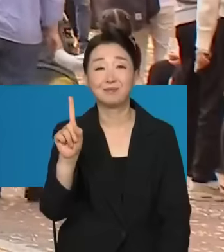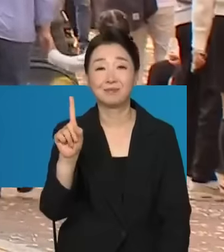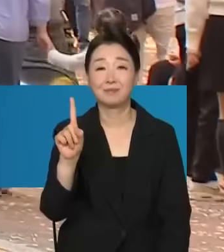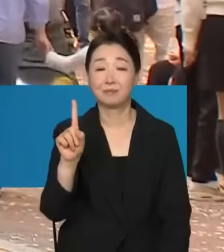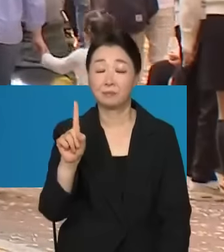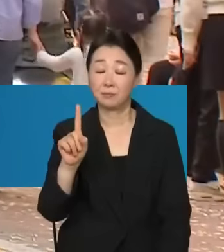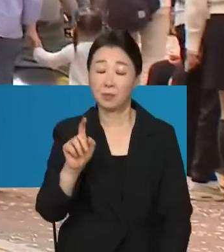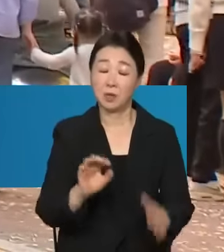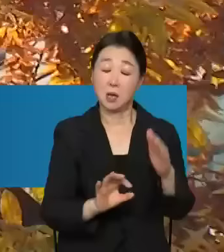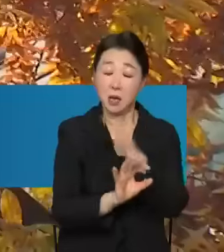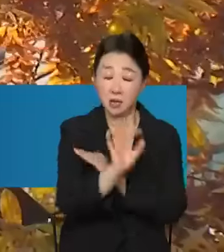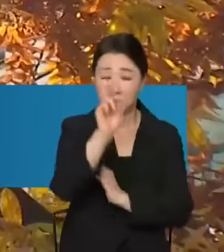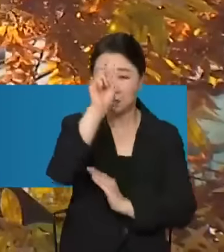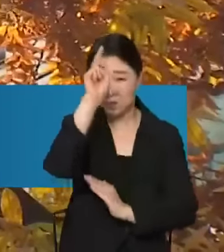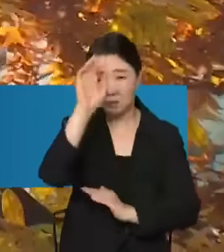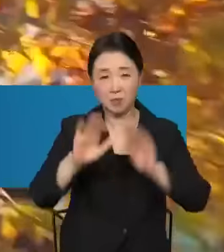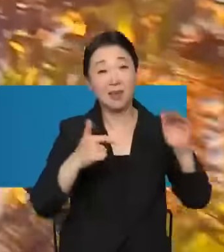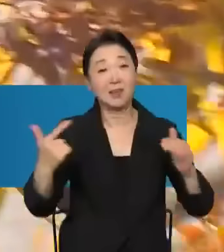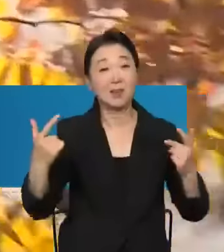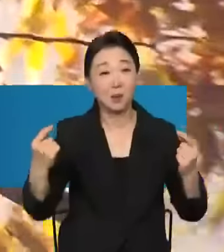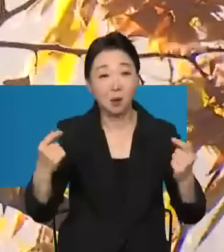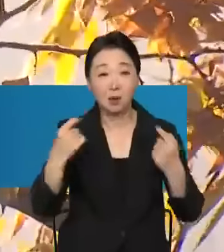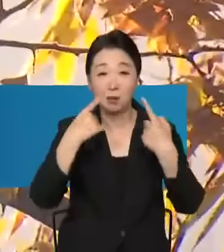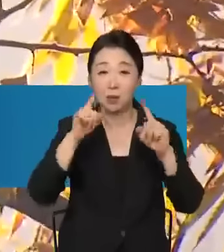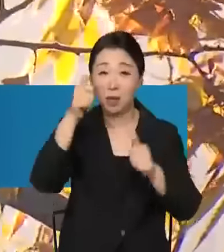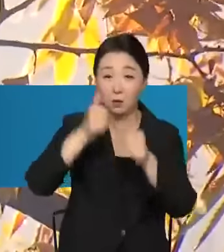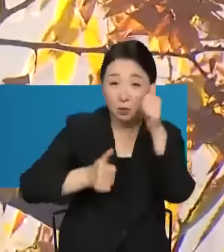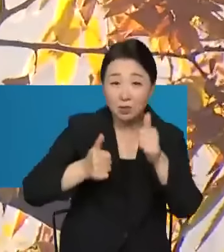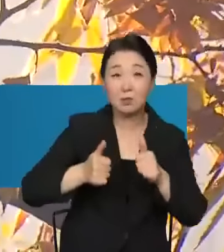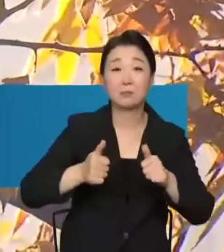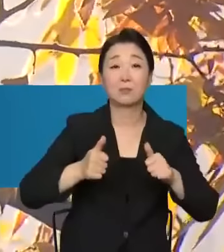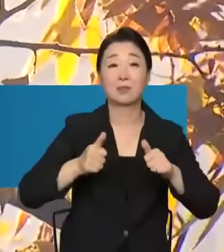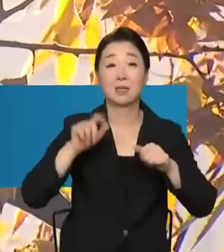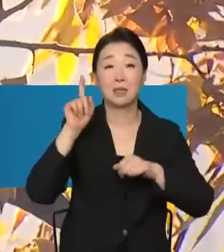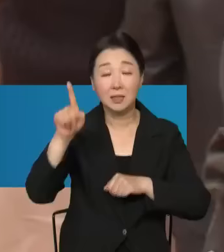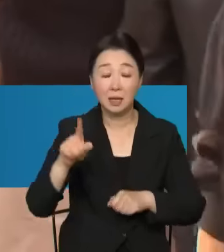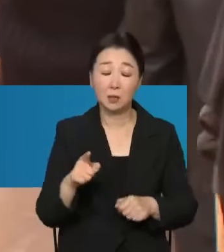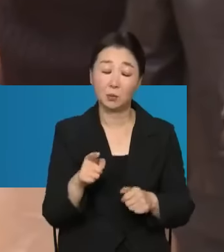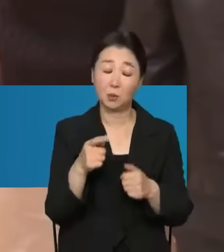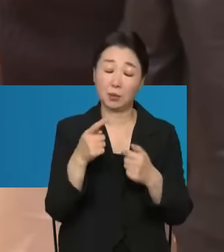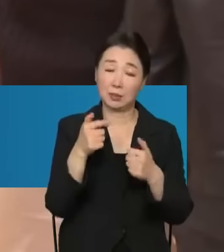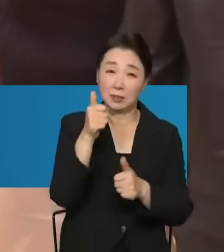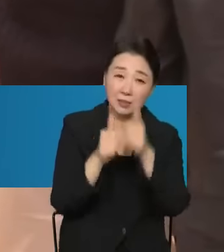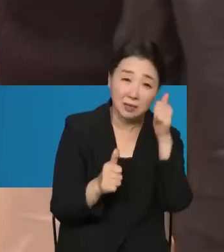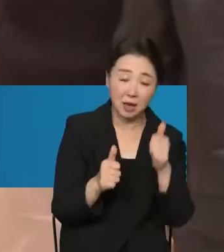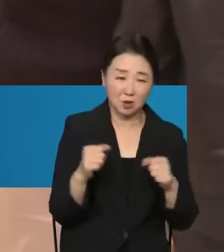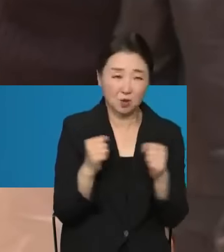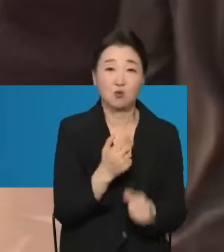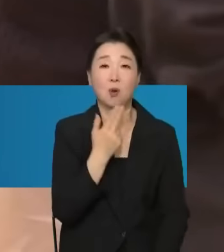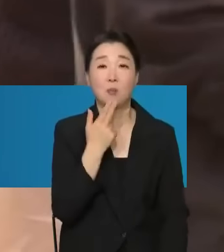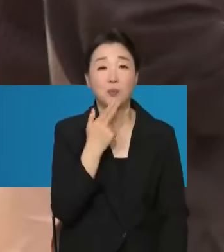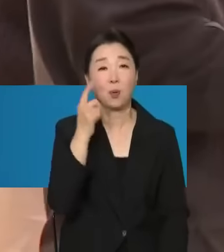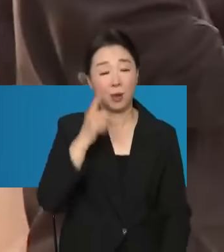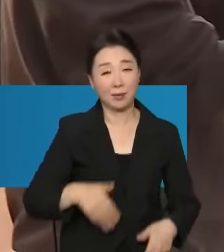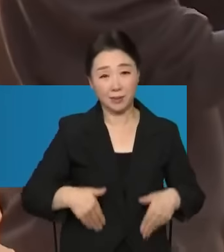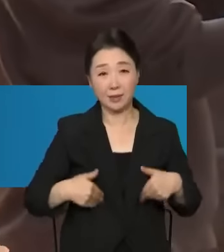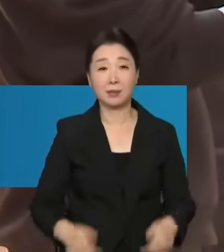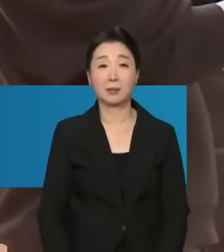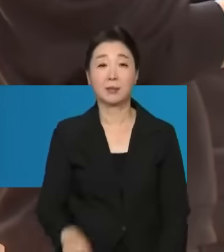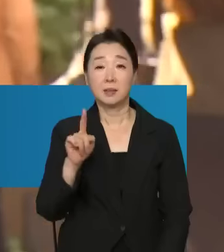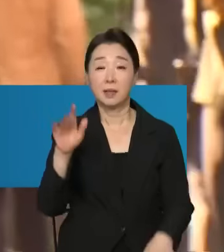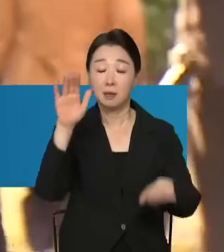예상되고 일교차가 크게 벌어집니다. 대학 수학능력시험이 치러지는 내일도 입시 한파 없이 비교적 포근하겠는데요.